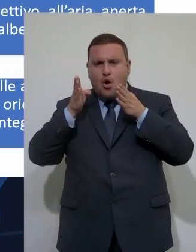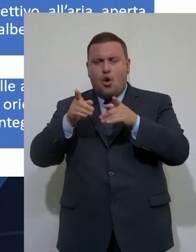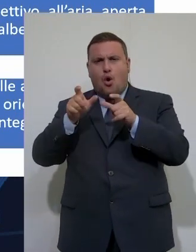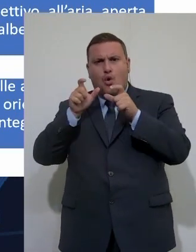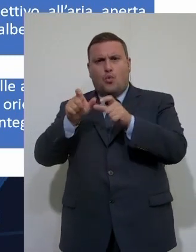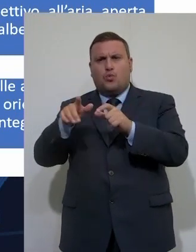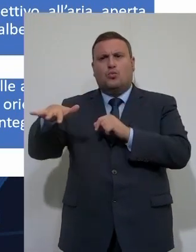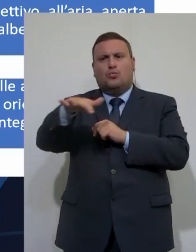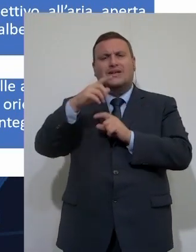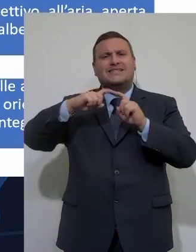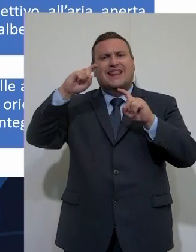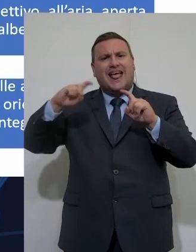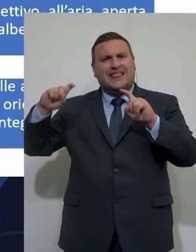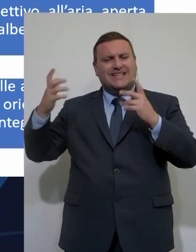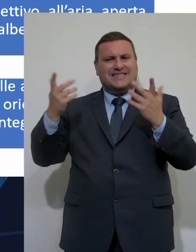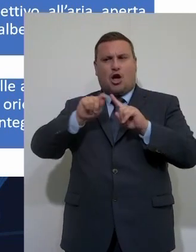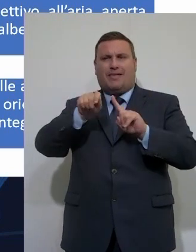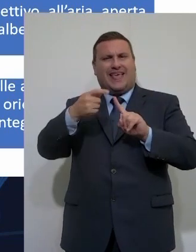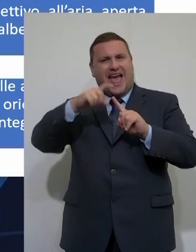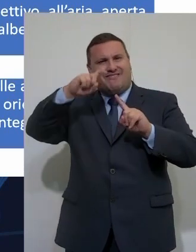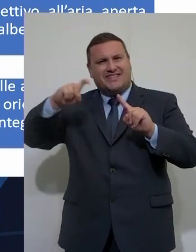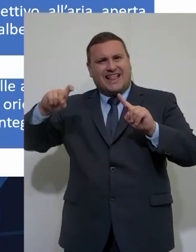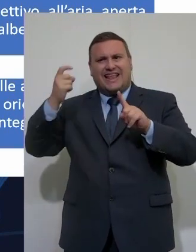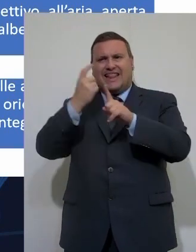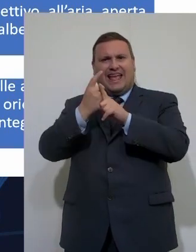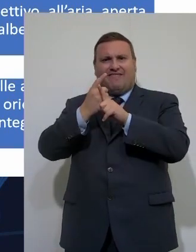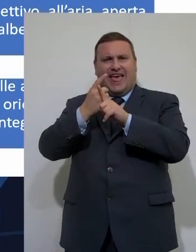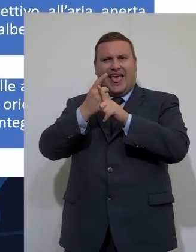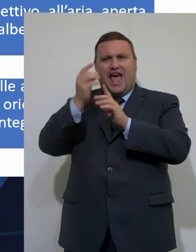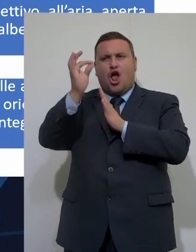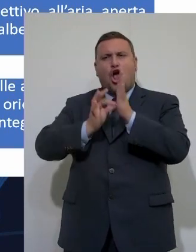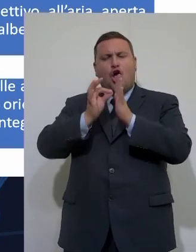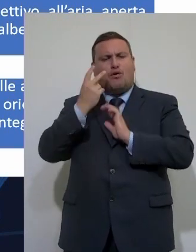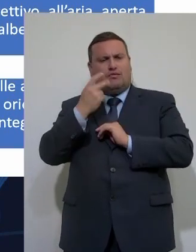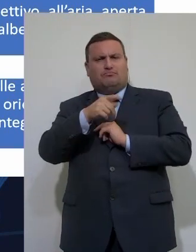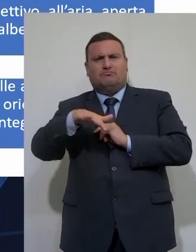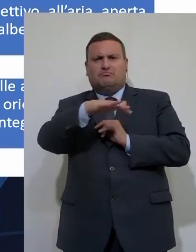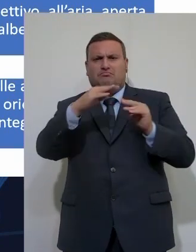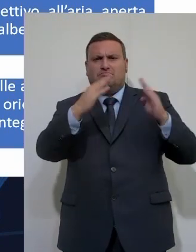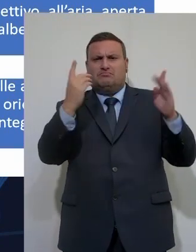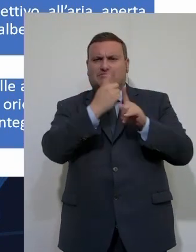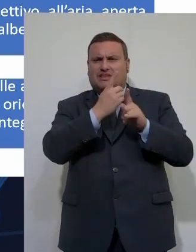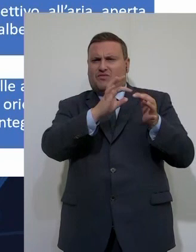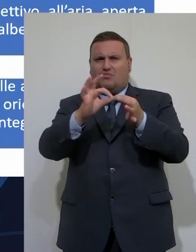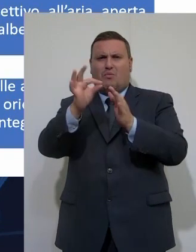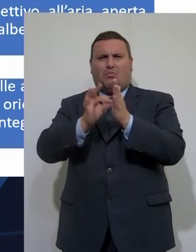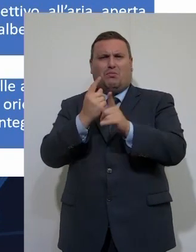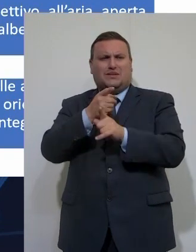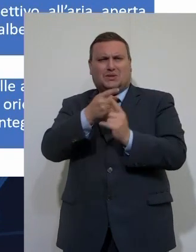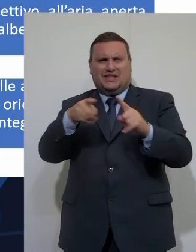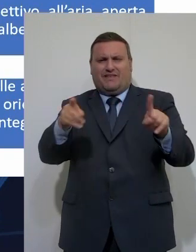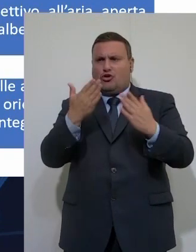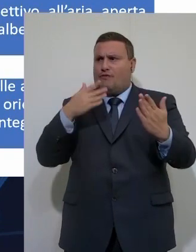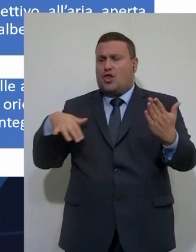chiave statistica, proprio perché i numeri della seconda forma di vacanza in Italia dopo il turismo alberghiero lo richiedono.